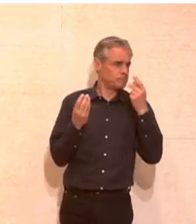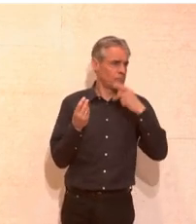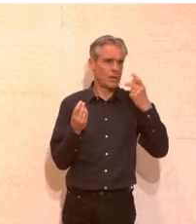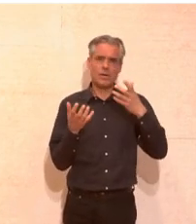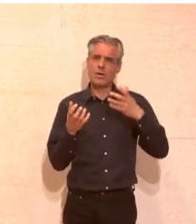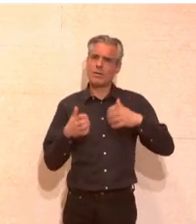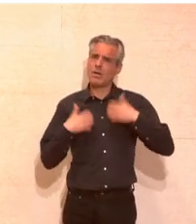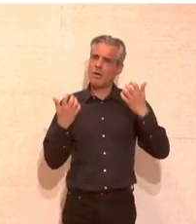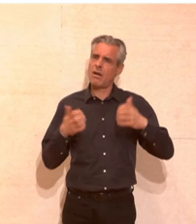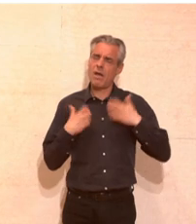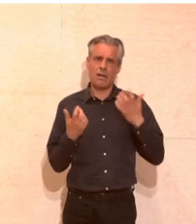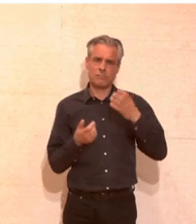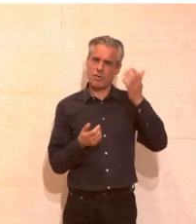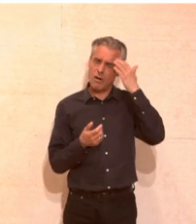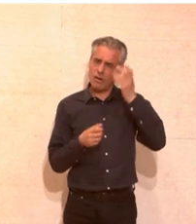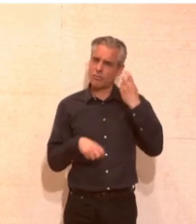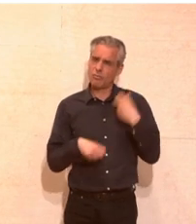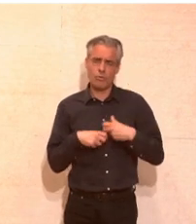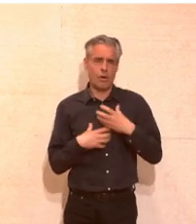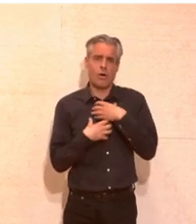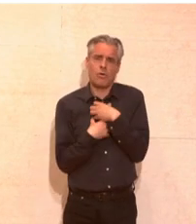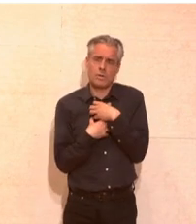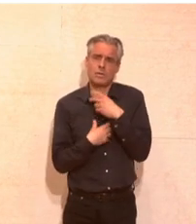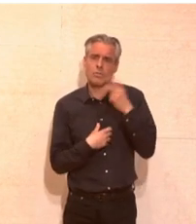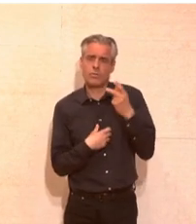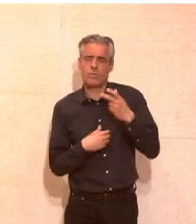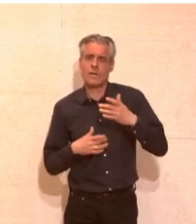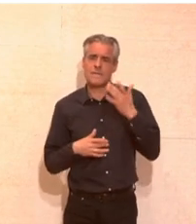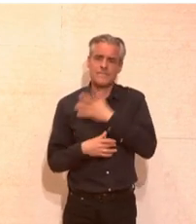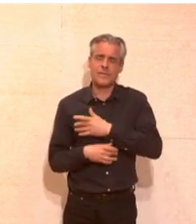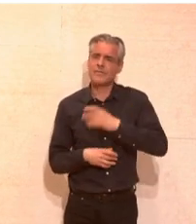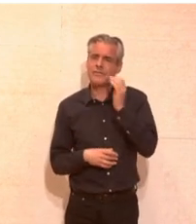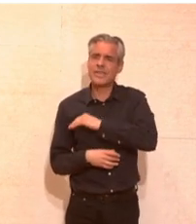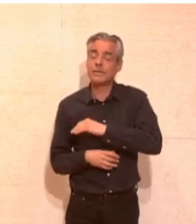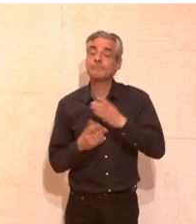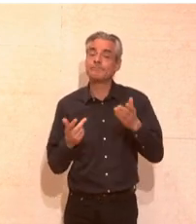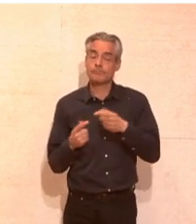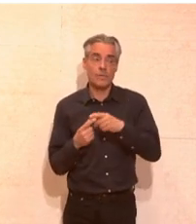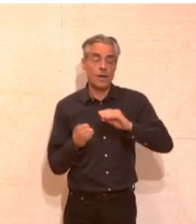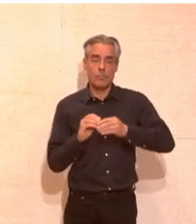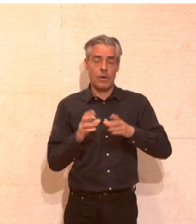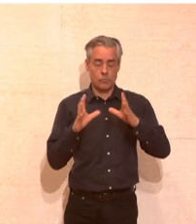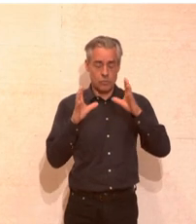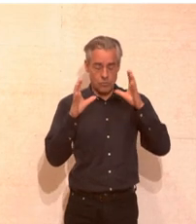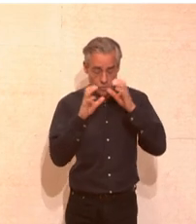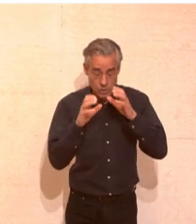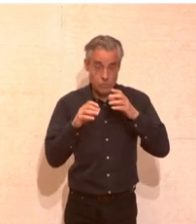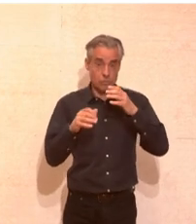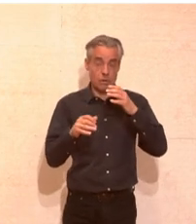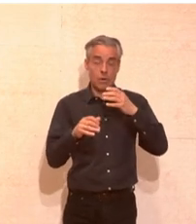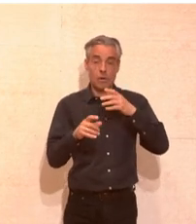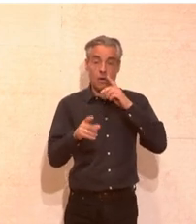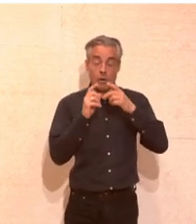plus pénible au niveau caractère, avec une anxiété, une irritabilité qui est là. Et puis, il y a des troubles de l'attention, vous faites des petites erreurs,